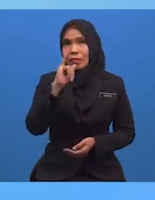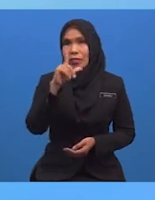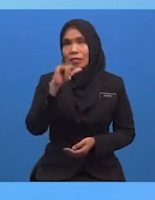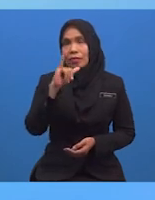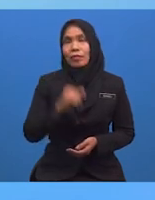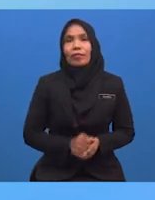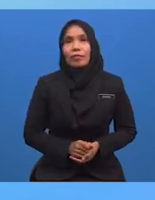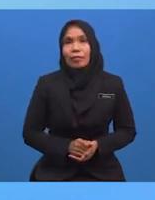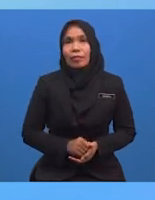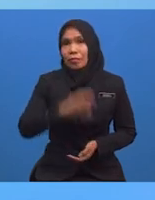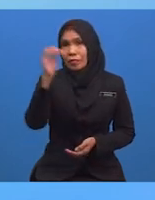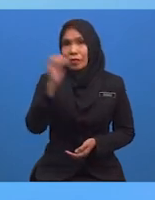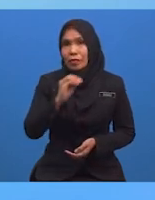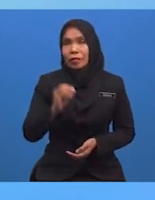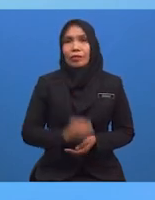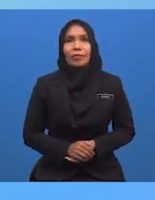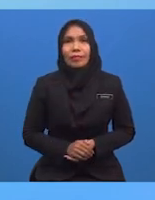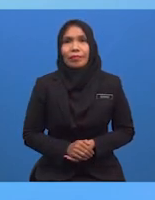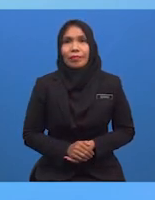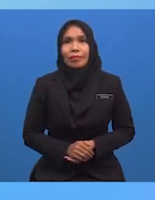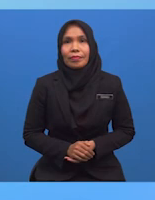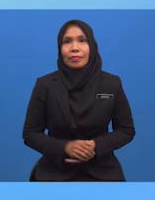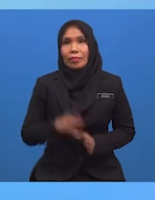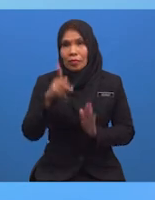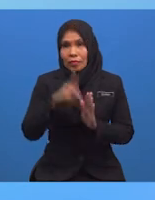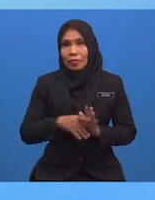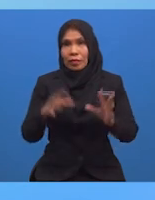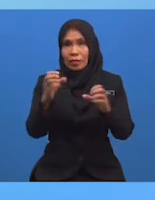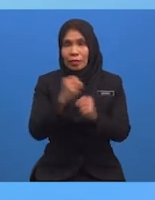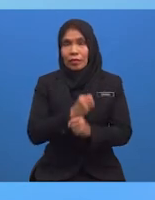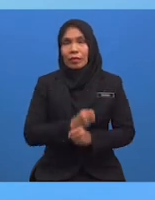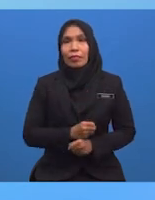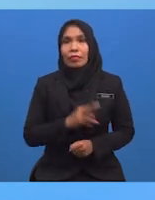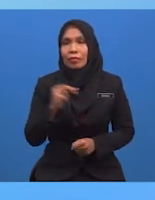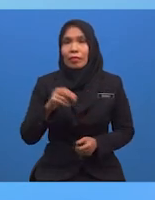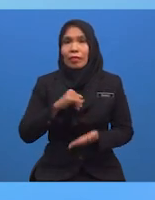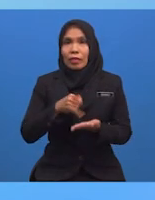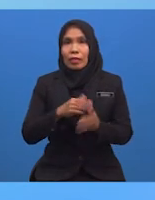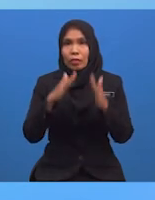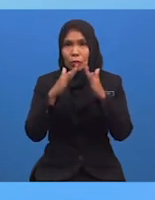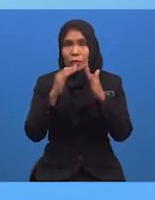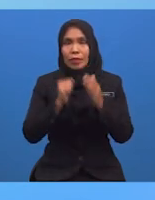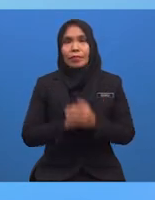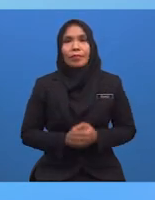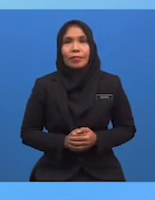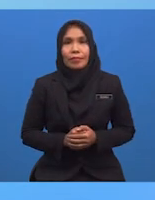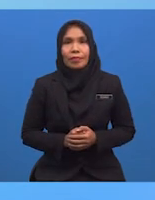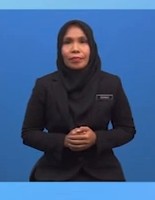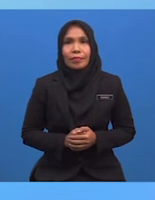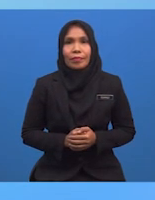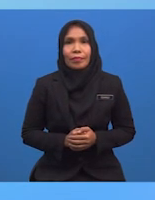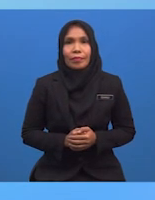kumpulan pendapatan isi rumah bagi 40% terbawah, 40% pertengahan dan